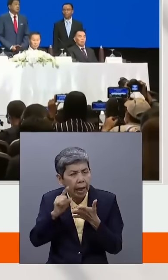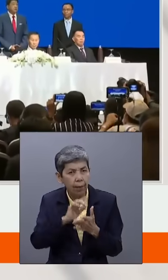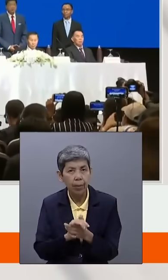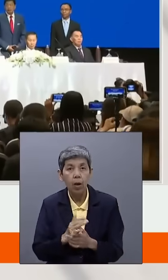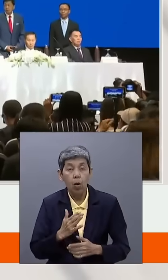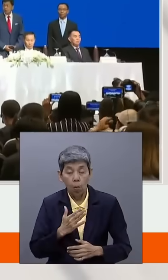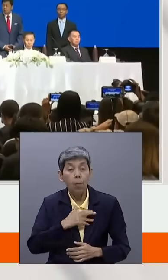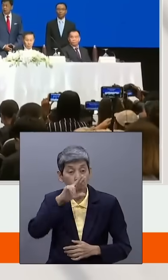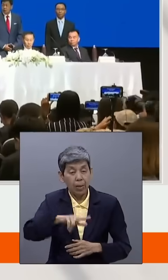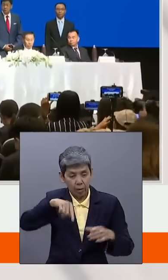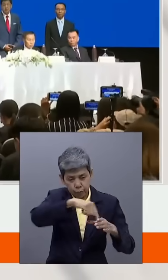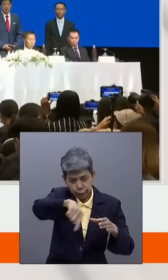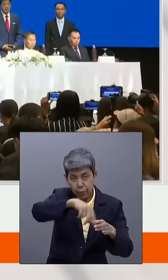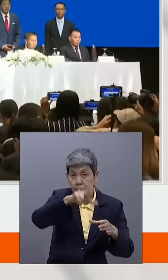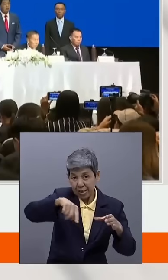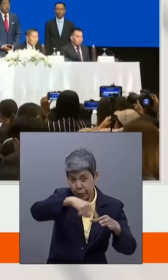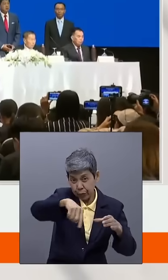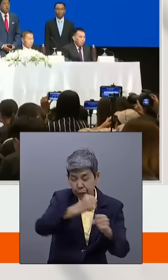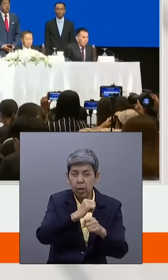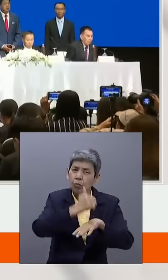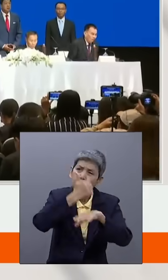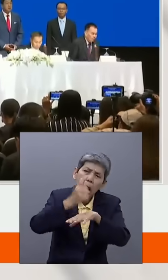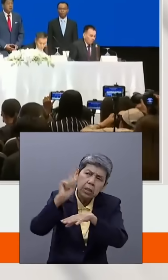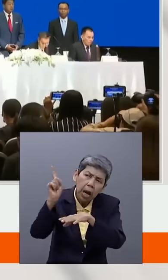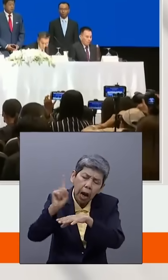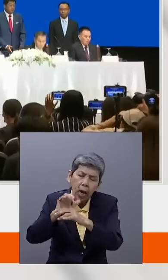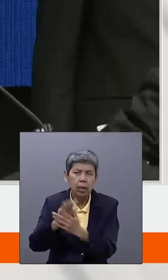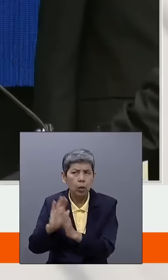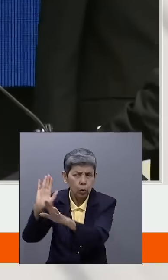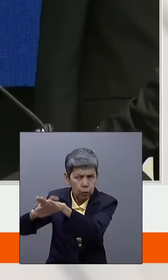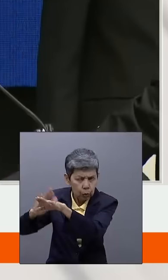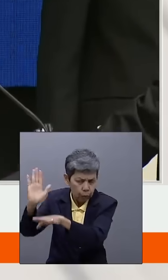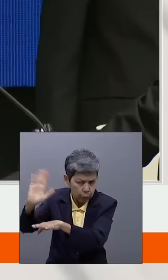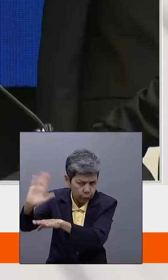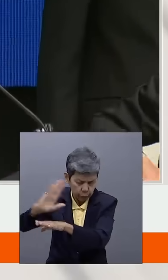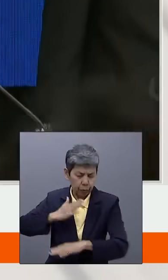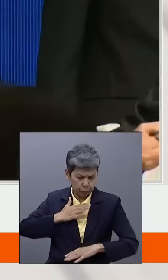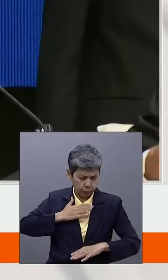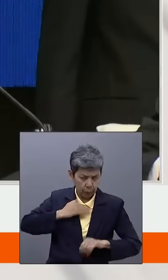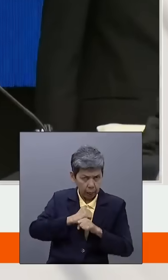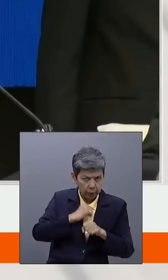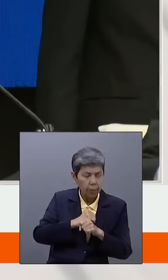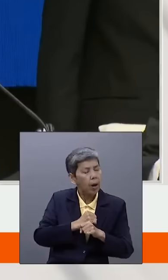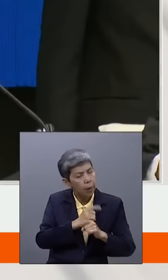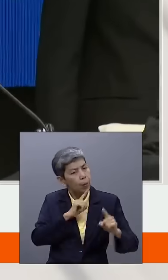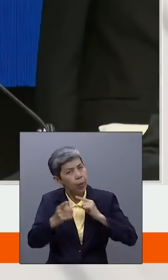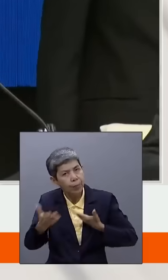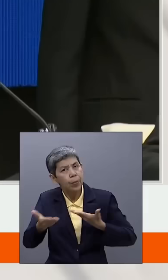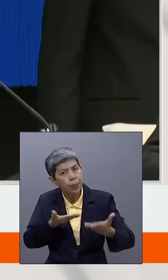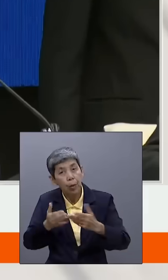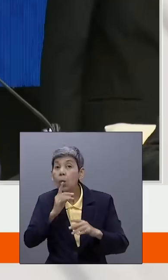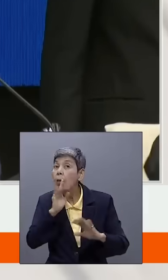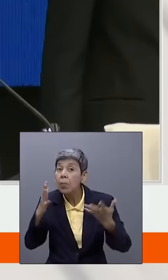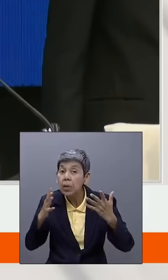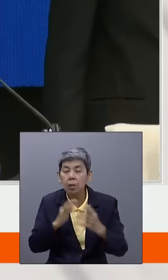ในเพื่อไทยทั้งหมดนั่นแหละนะครับเจ้านายทำอะไรที่เพี้ยนพ้ำก็ต้องทักท้วงกันอะไรแบบนี้มันต้องมีบรรยากาศแบบนี้แต่ถ้าไม่มีบรรยากาศ